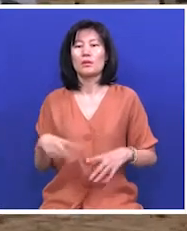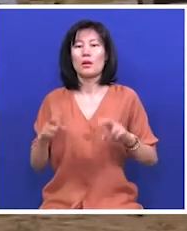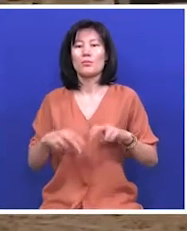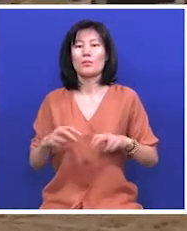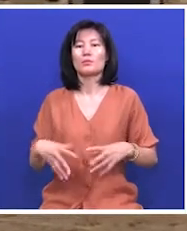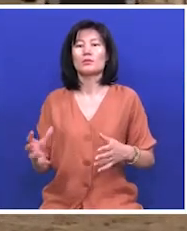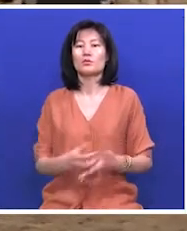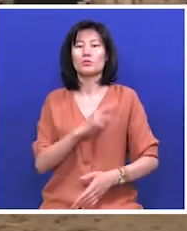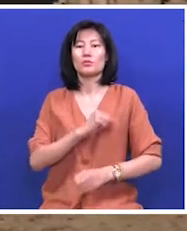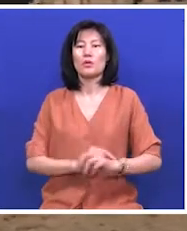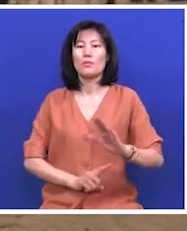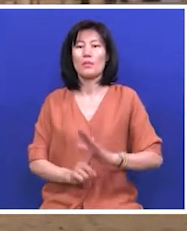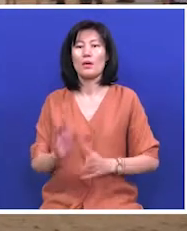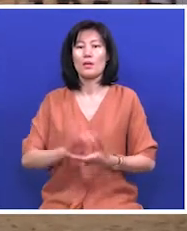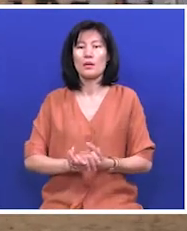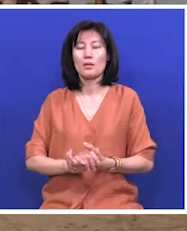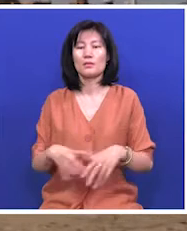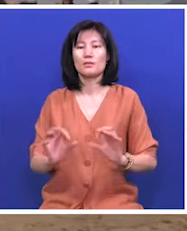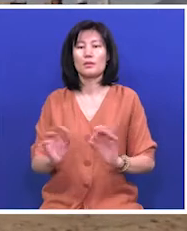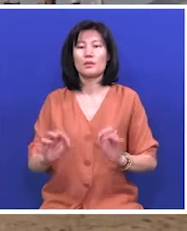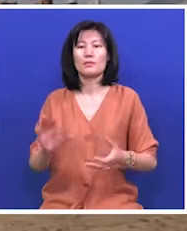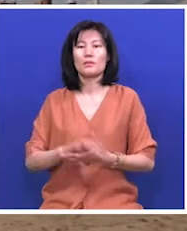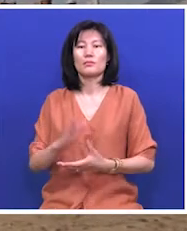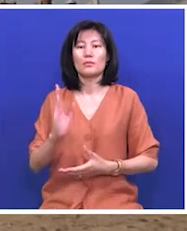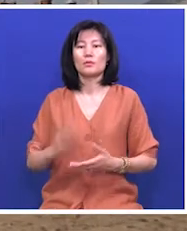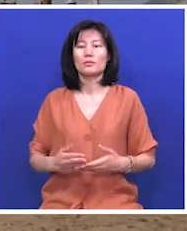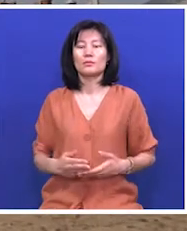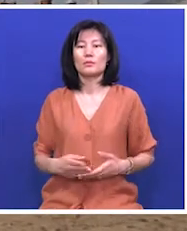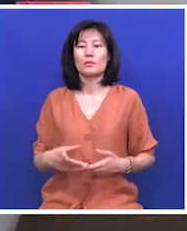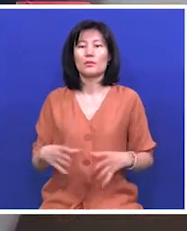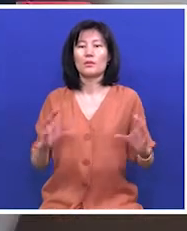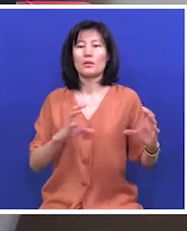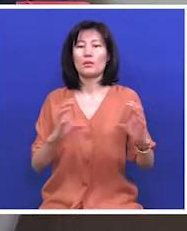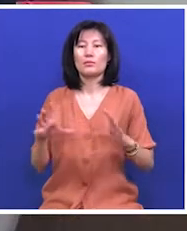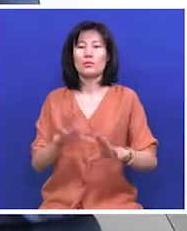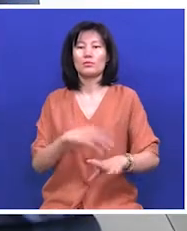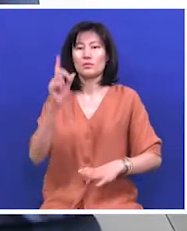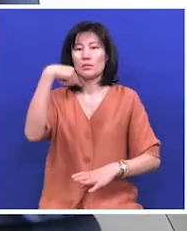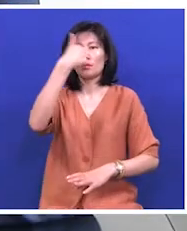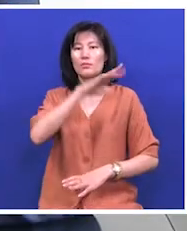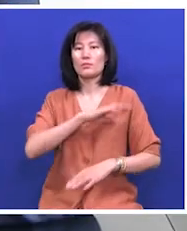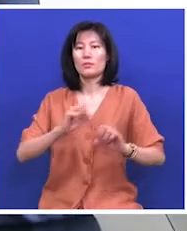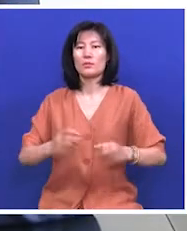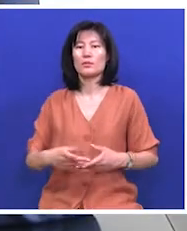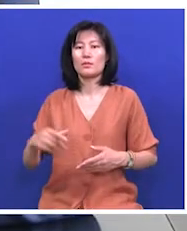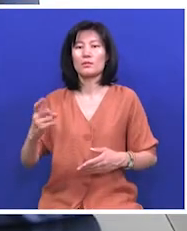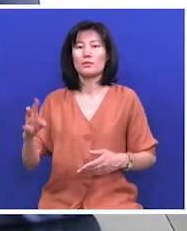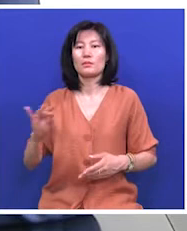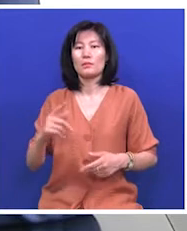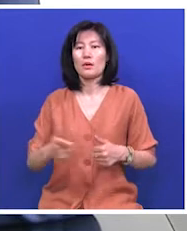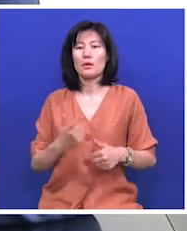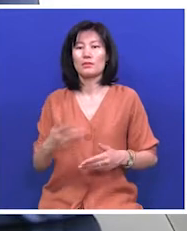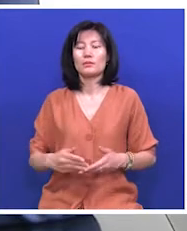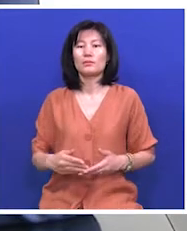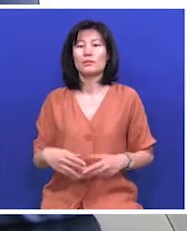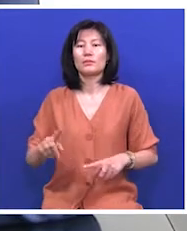саладағы бақылау қадағалау жұмыстарының барысымен жан-жақты таныстырып өтті. Ата осындай ұзақ болғанмен халық арасына